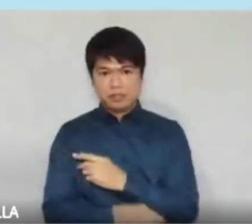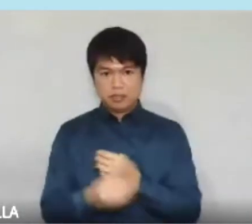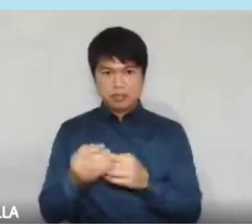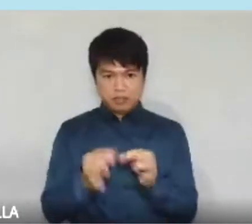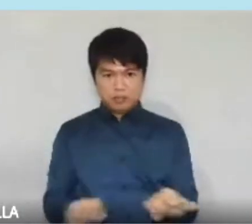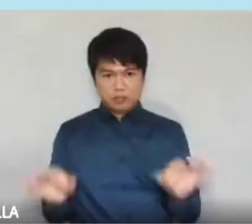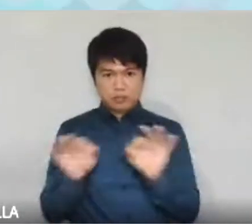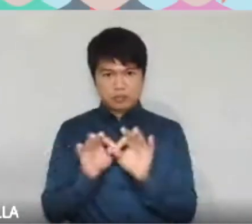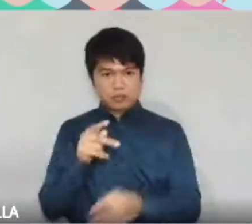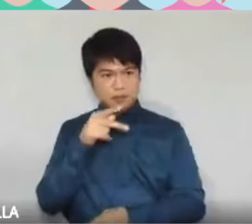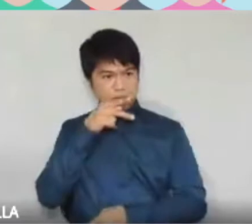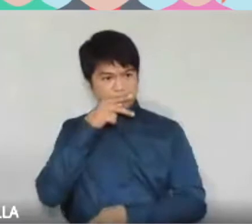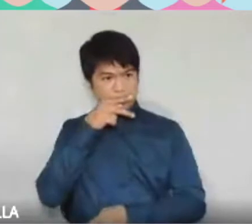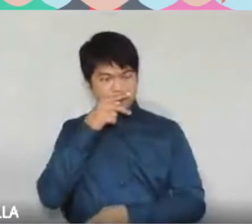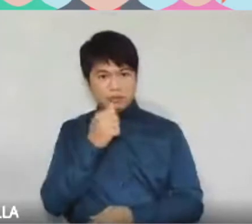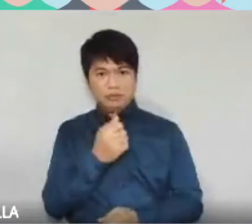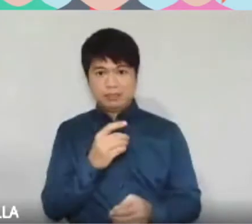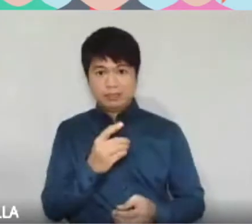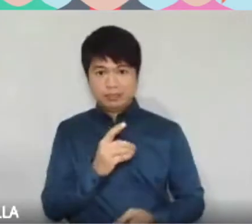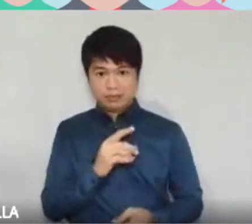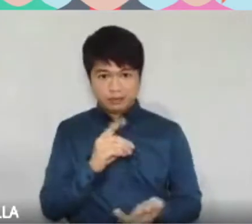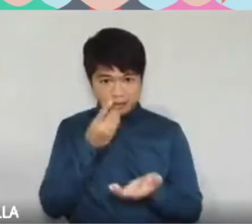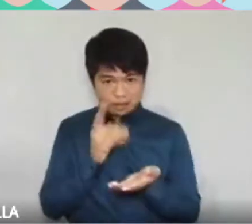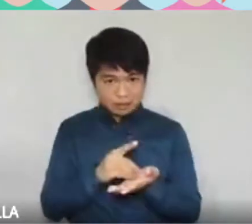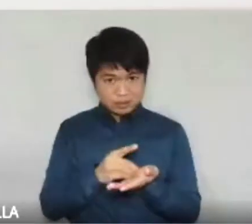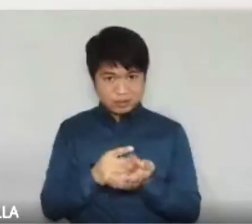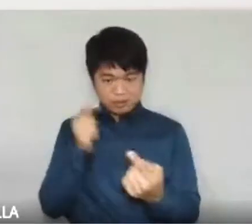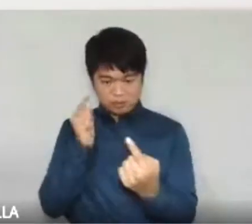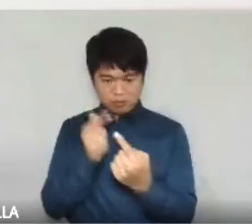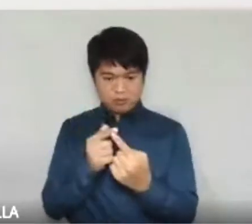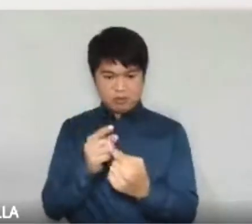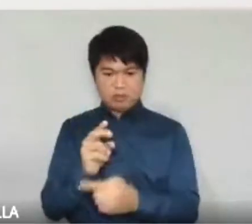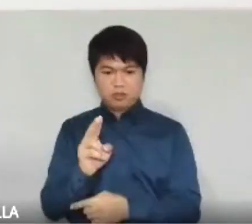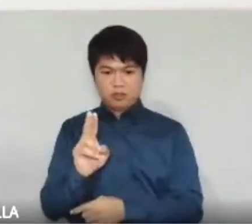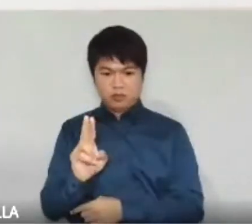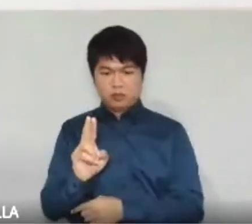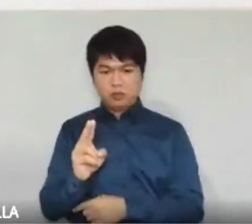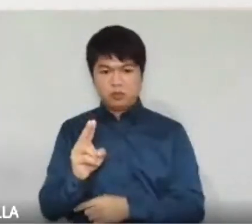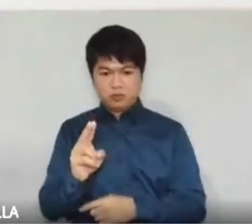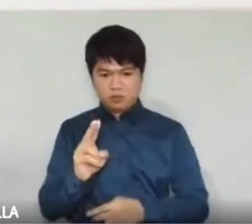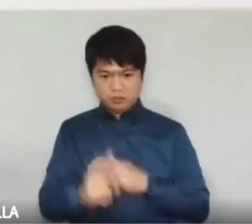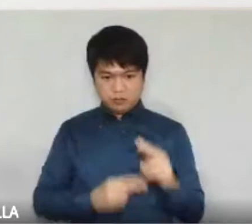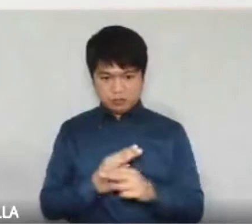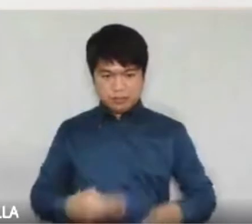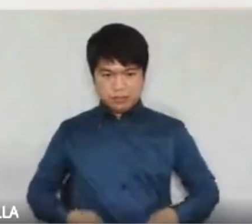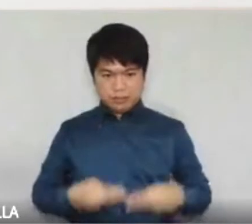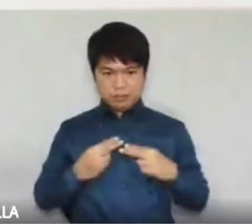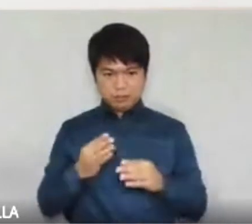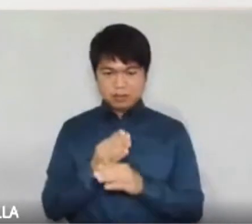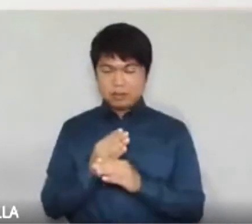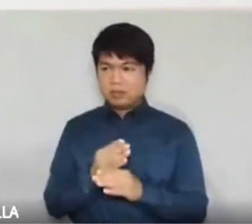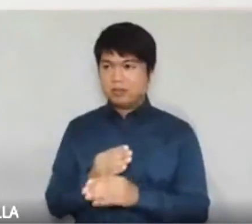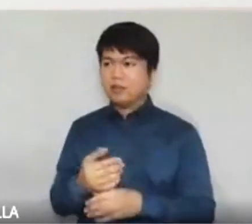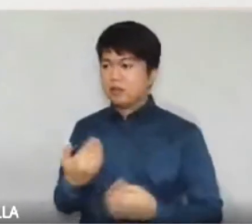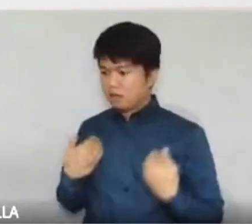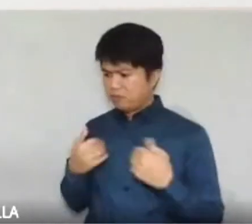data privacy at ang mga layunin ng universal healthcare. May mga standards na specifications at